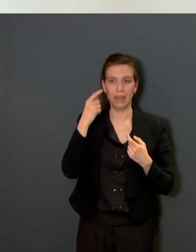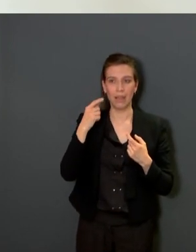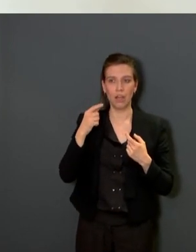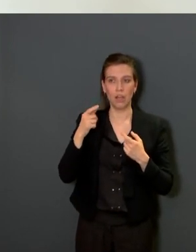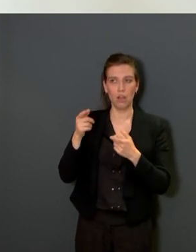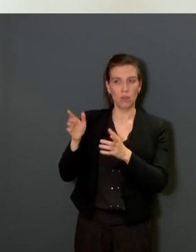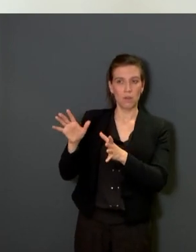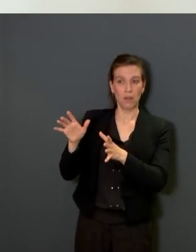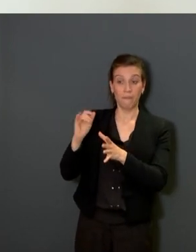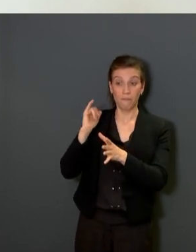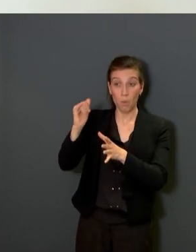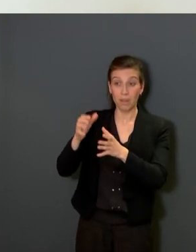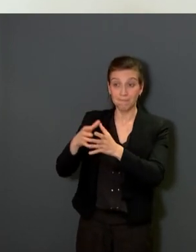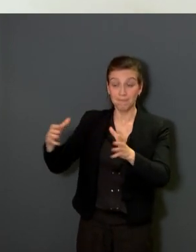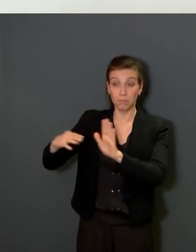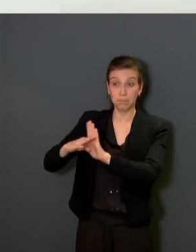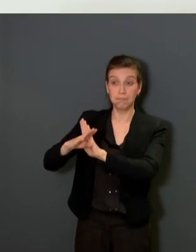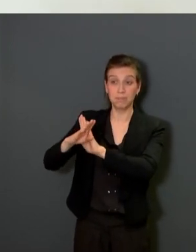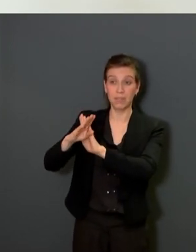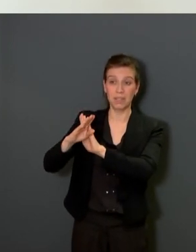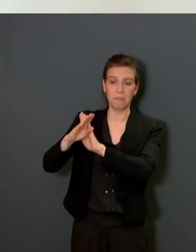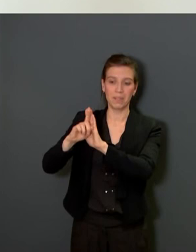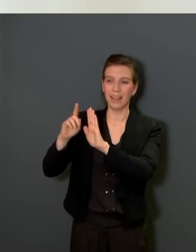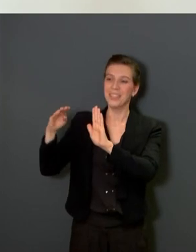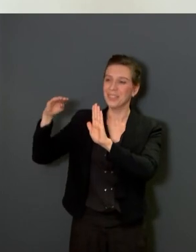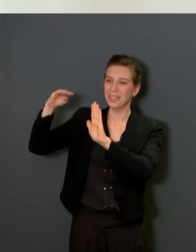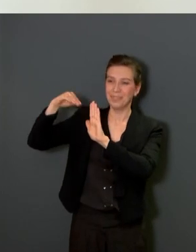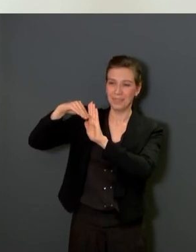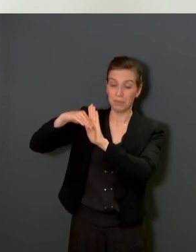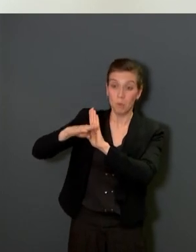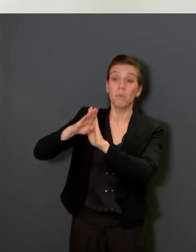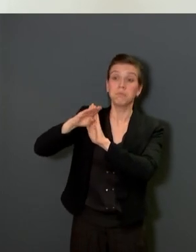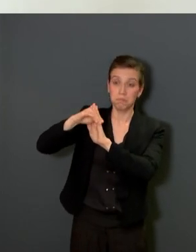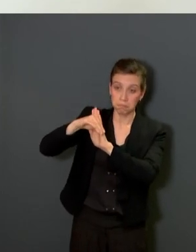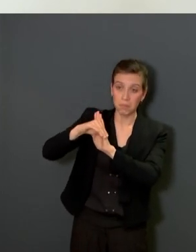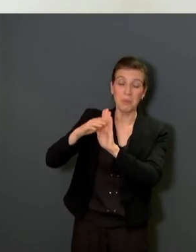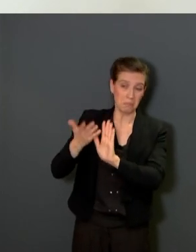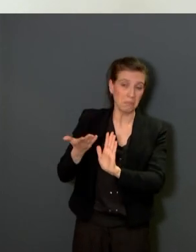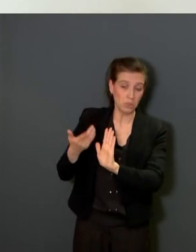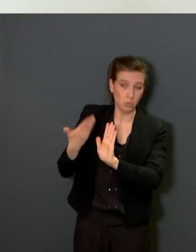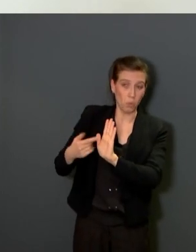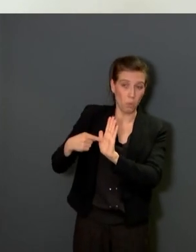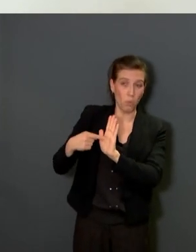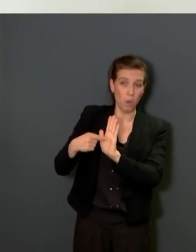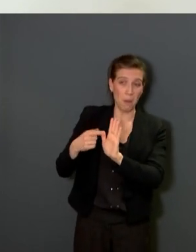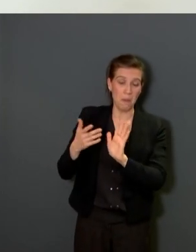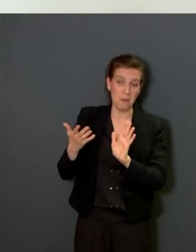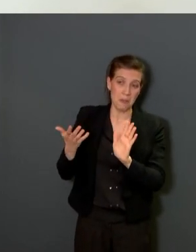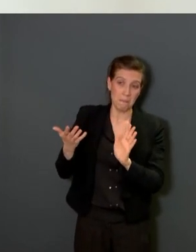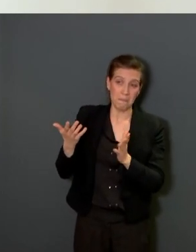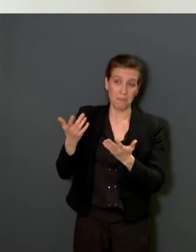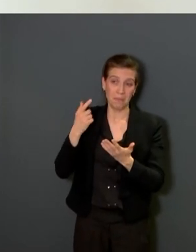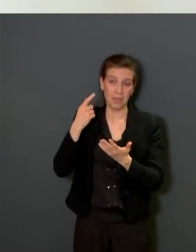buiten de trend liggen, maar die niet fundamenteel zijn. Cijfers die dan binnengekomen zijn ten opzichte